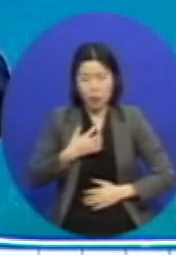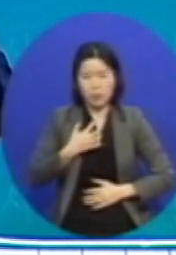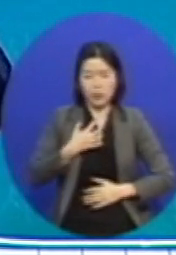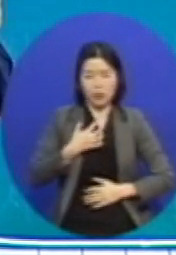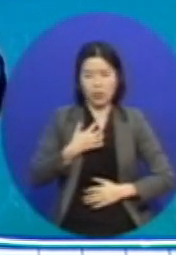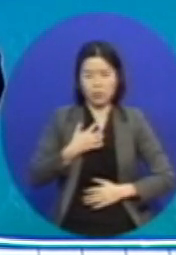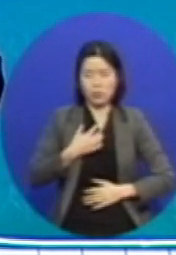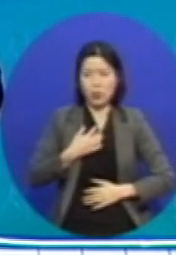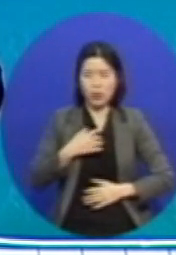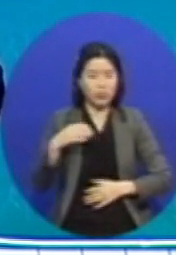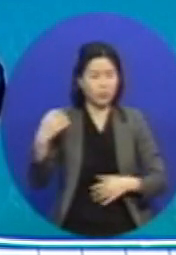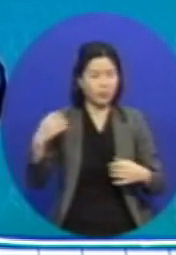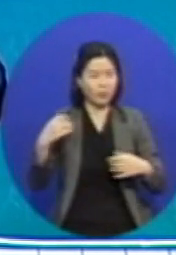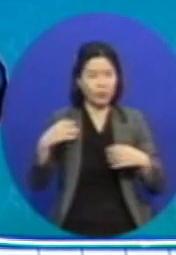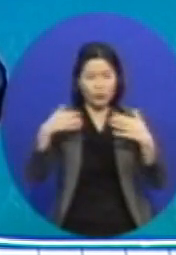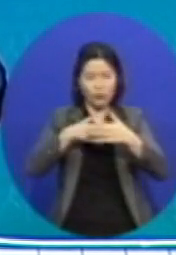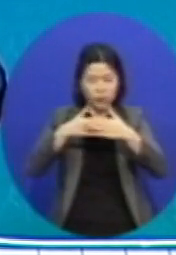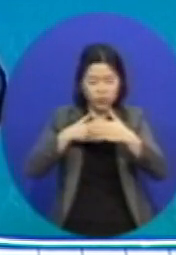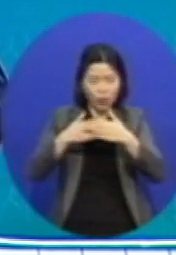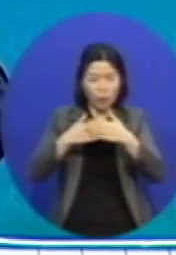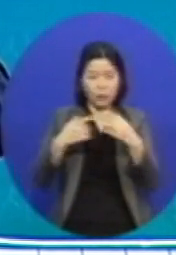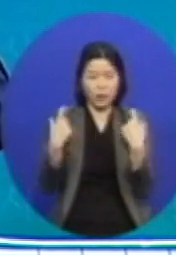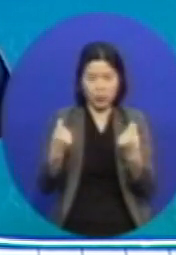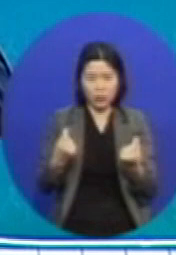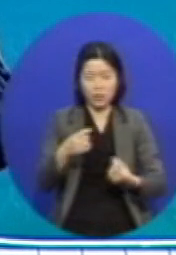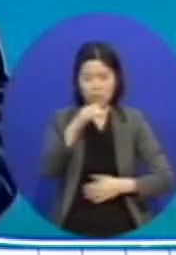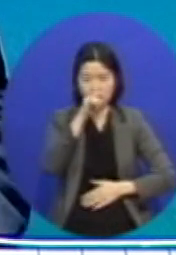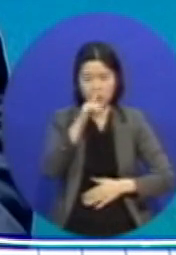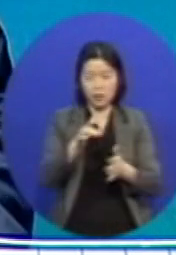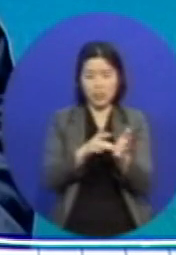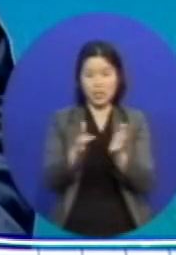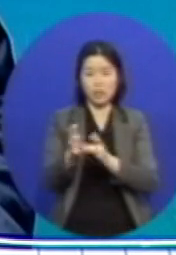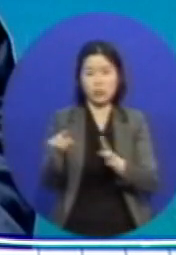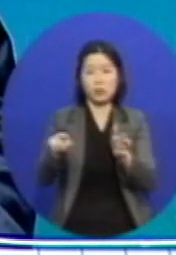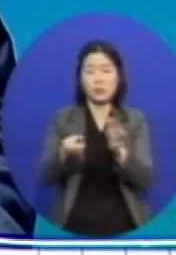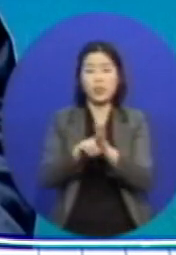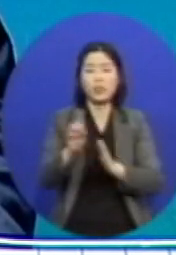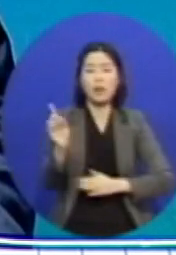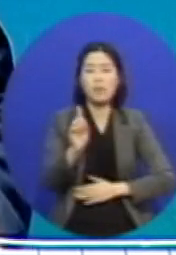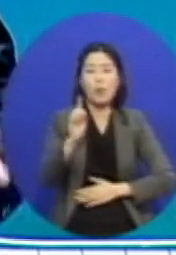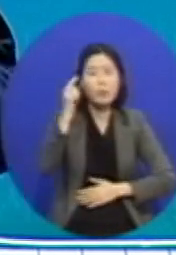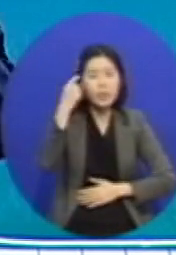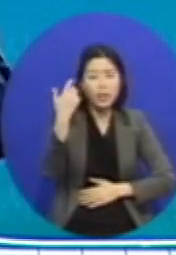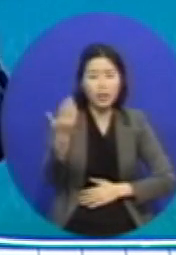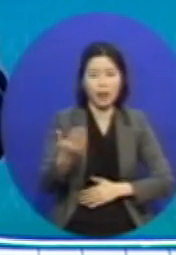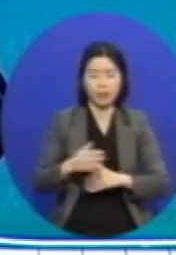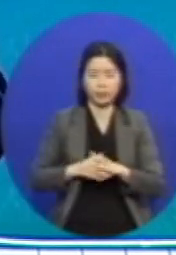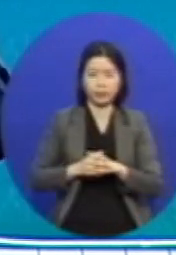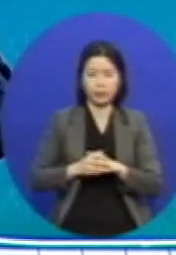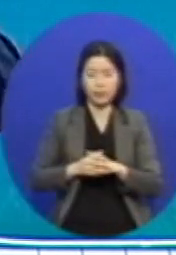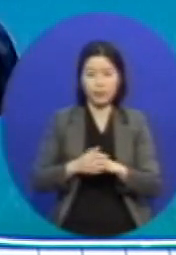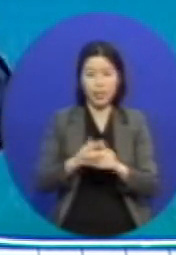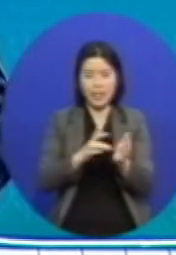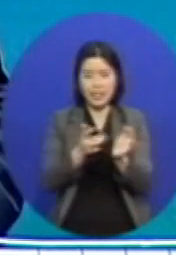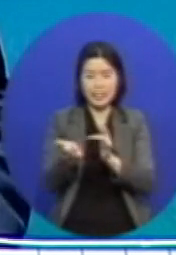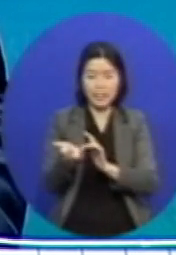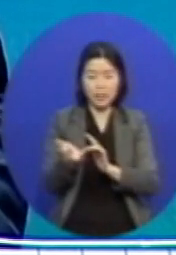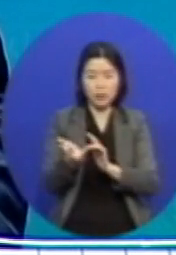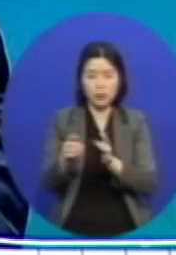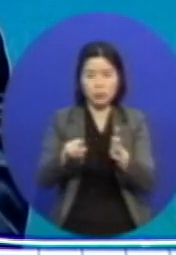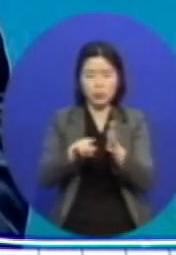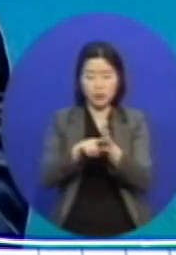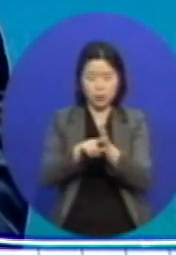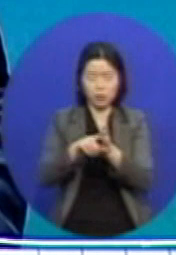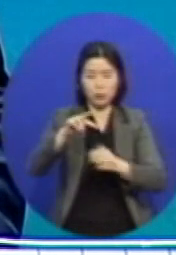여전히 그렇지요 예수를 믿는 게 뭐냐 말입니다 예수를 및 믿어도 교회 다니는 것만